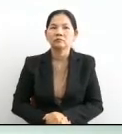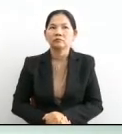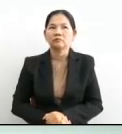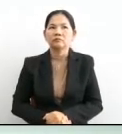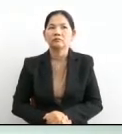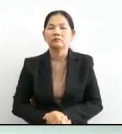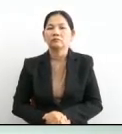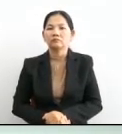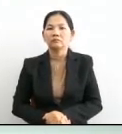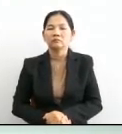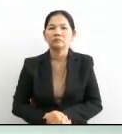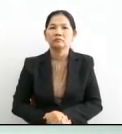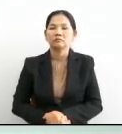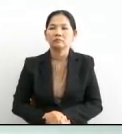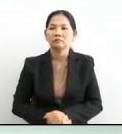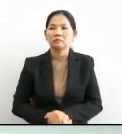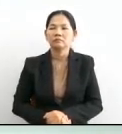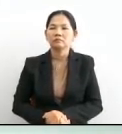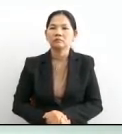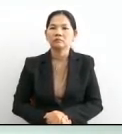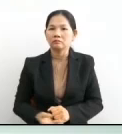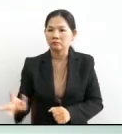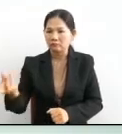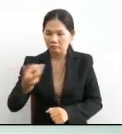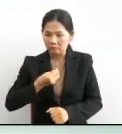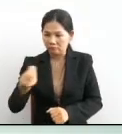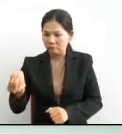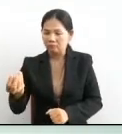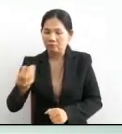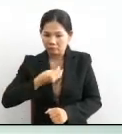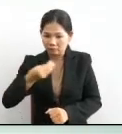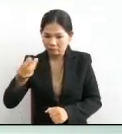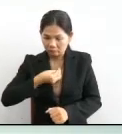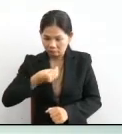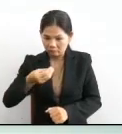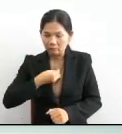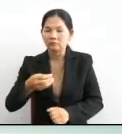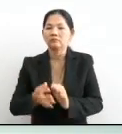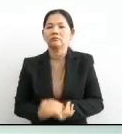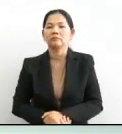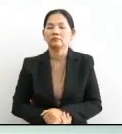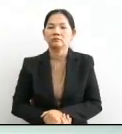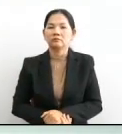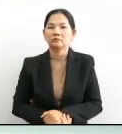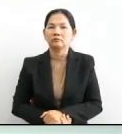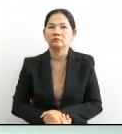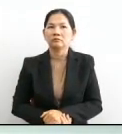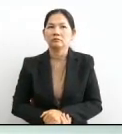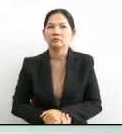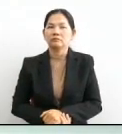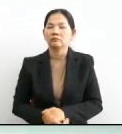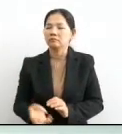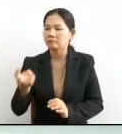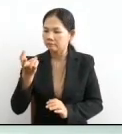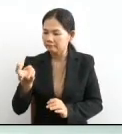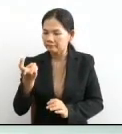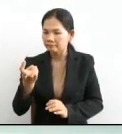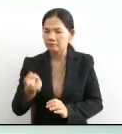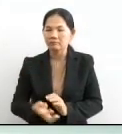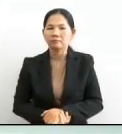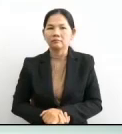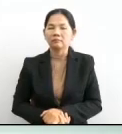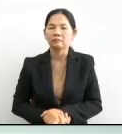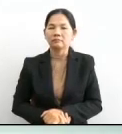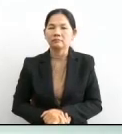nghe anh chẳng tới tai prạ chùm nô nó không chịu hiệp quạt nữa đôi tham chà việc thà việc tạnh chẳng nó còn